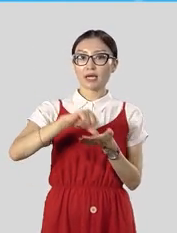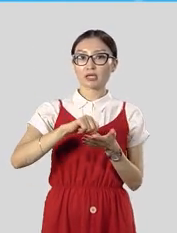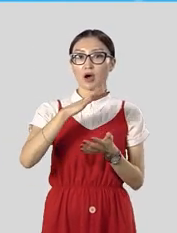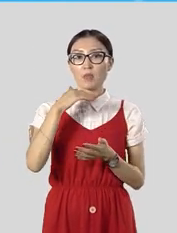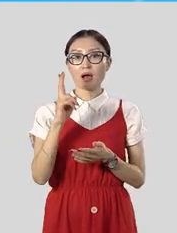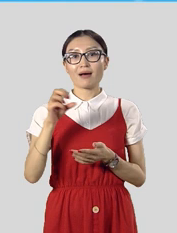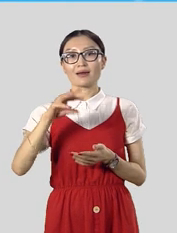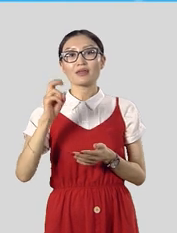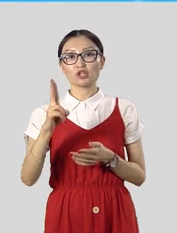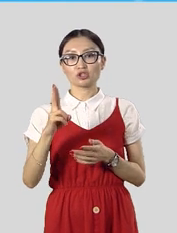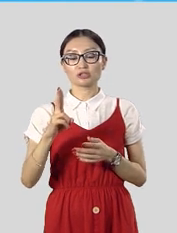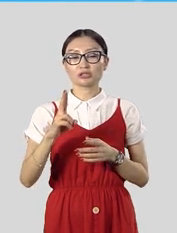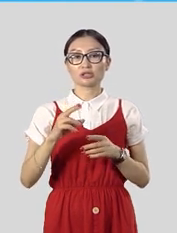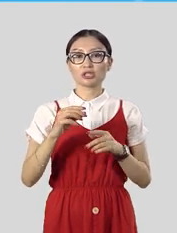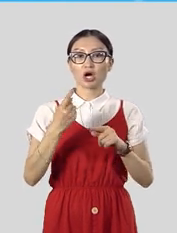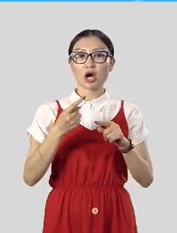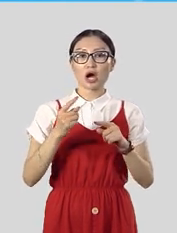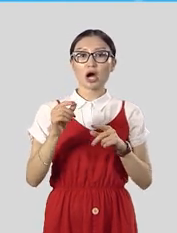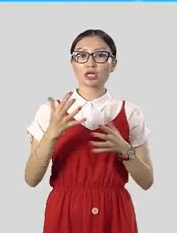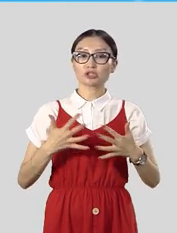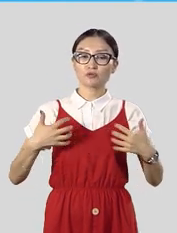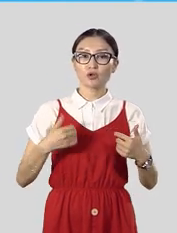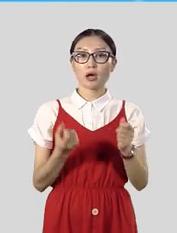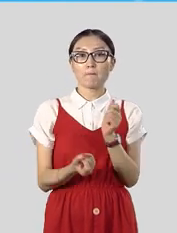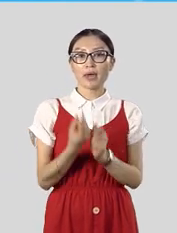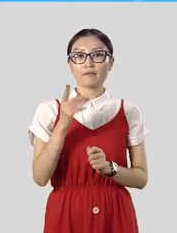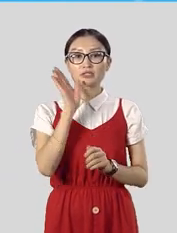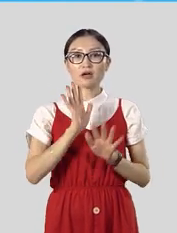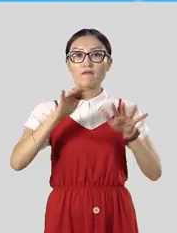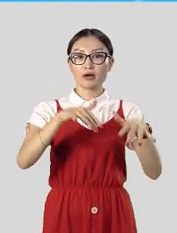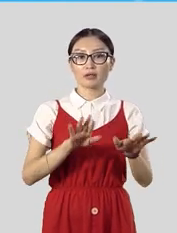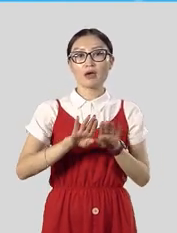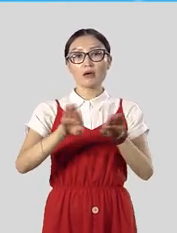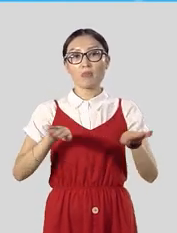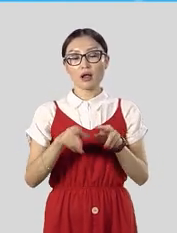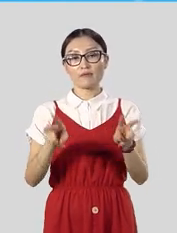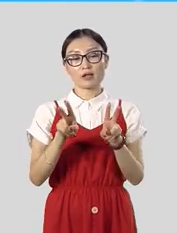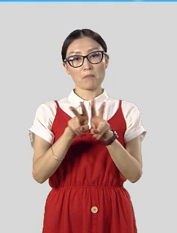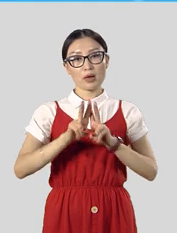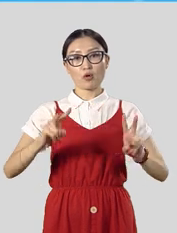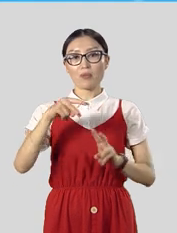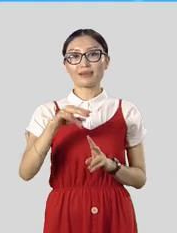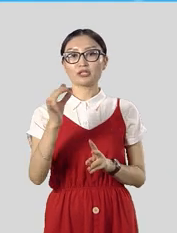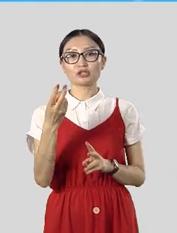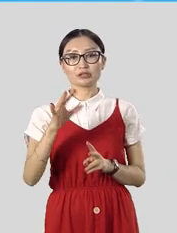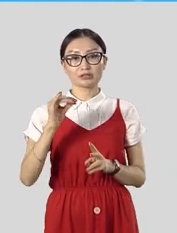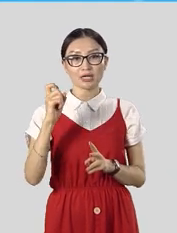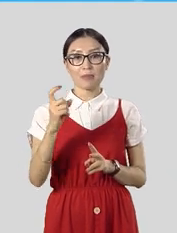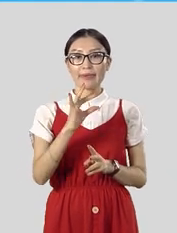многоклеточных животных – Гастрея – появился в воде и плавал подобно личинкам губок